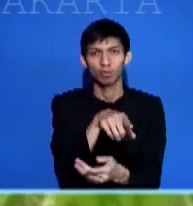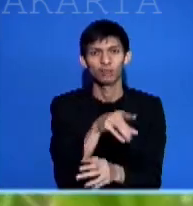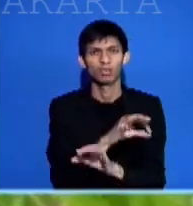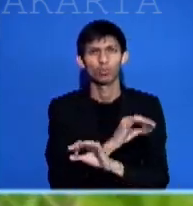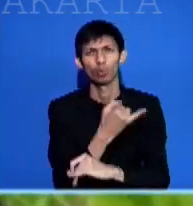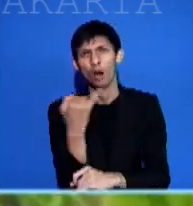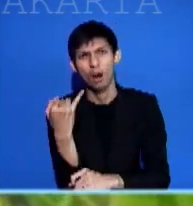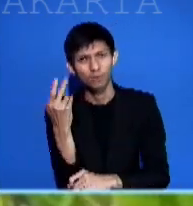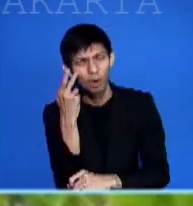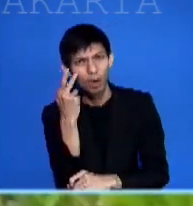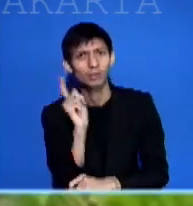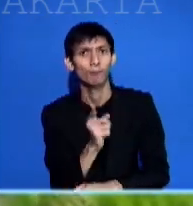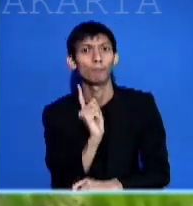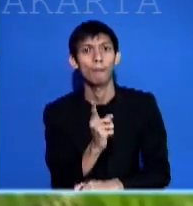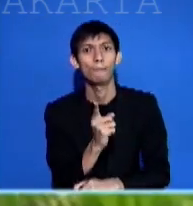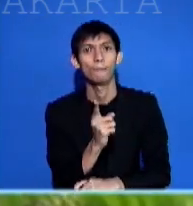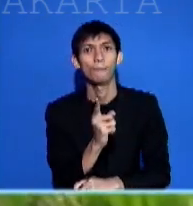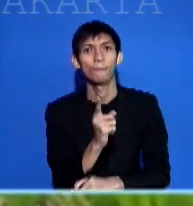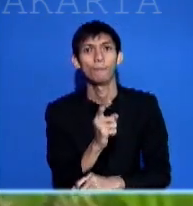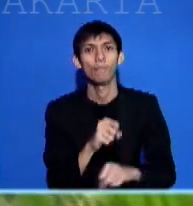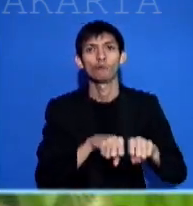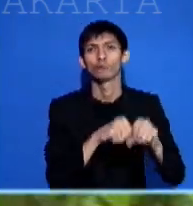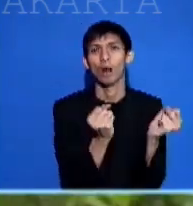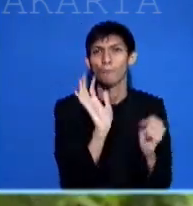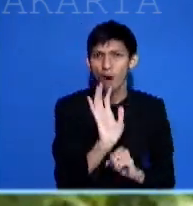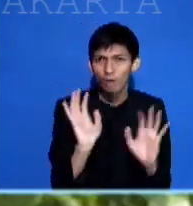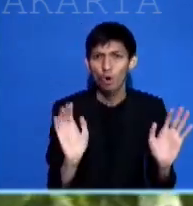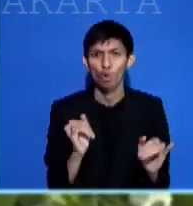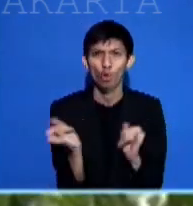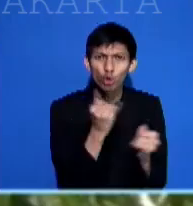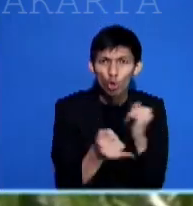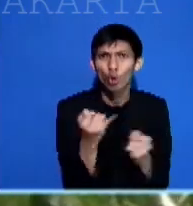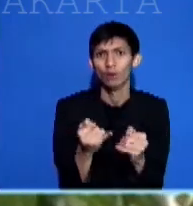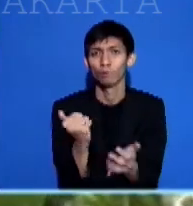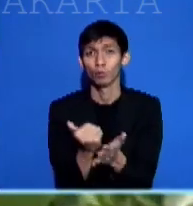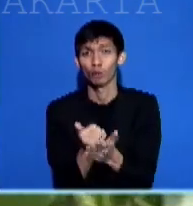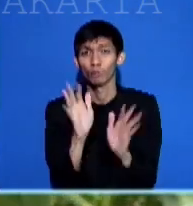en pantesetjam inganget